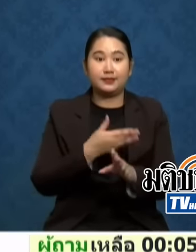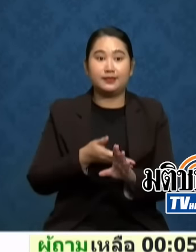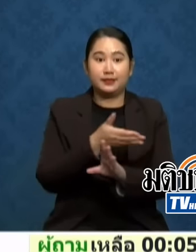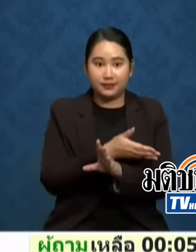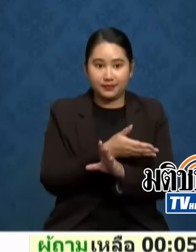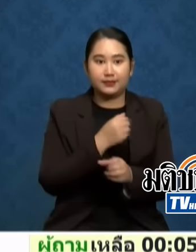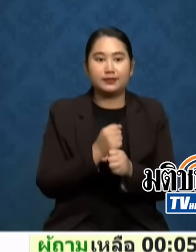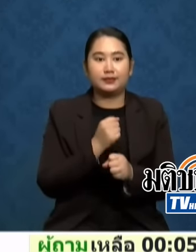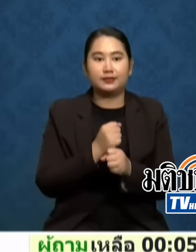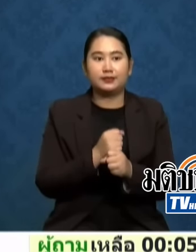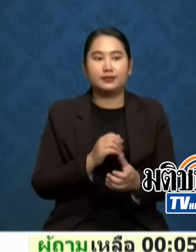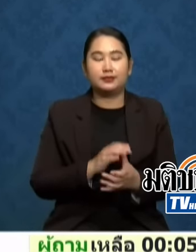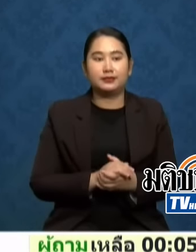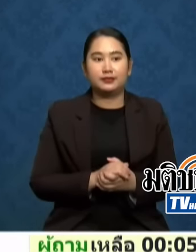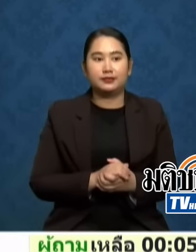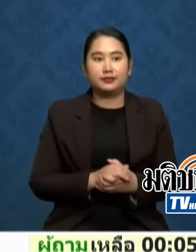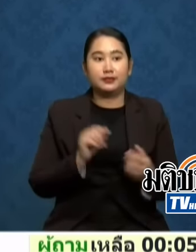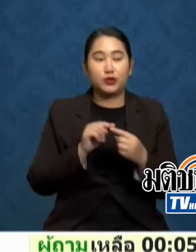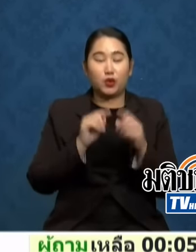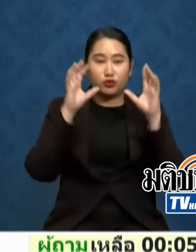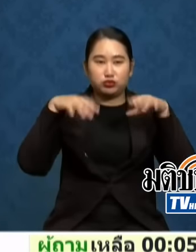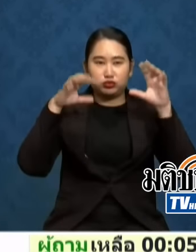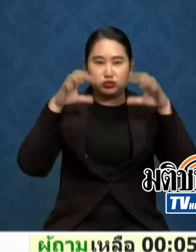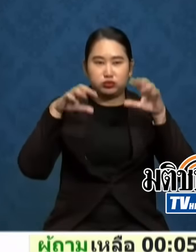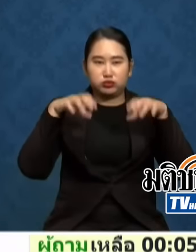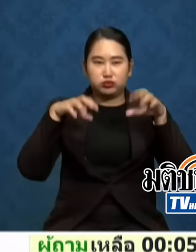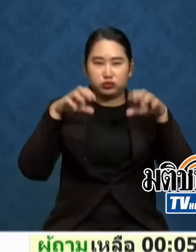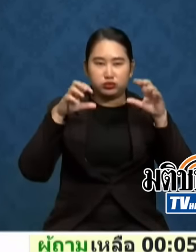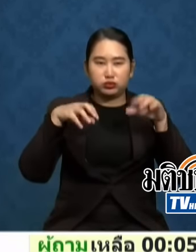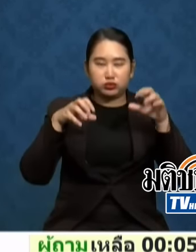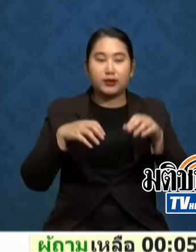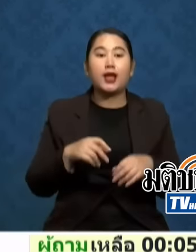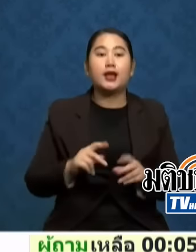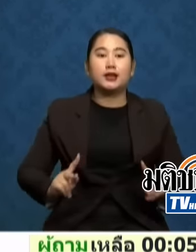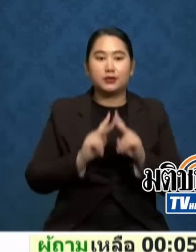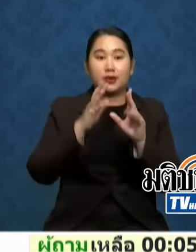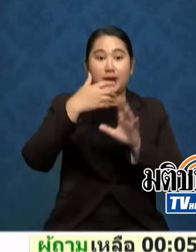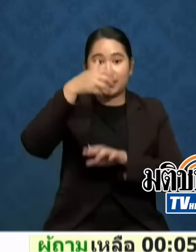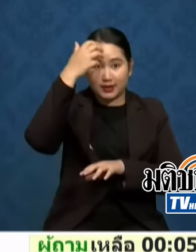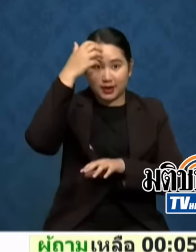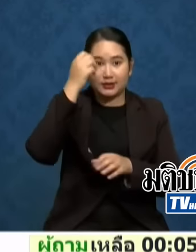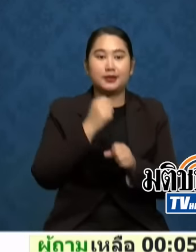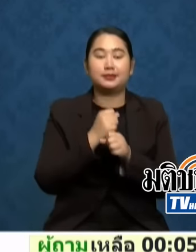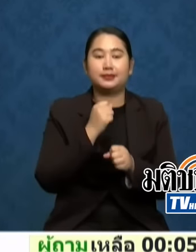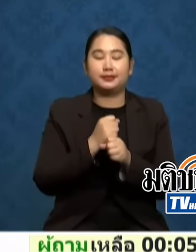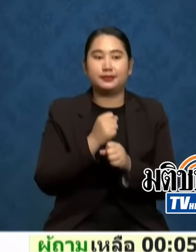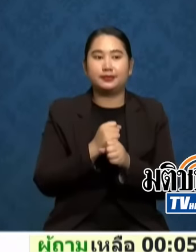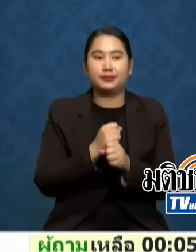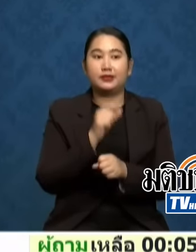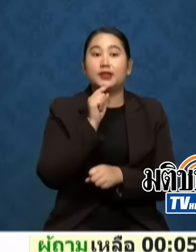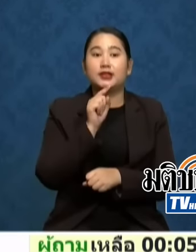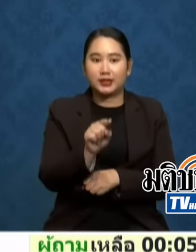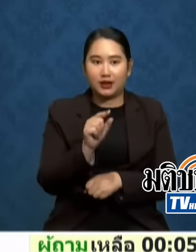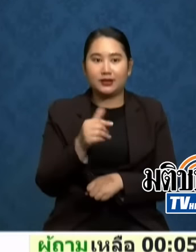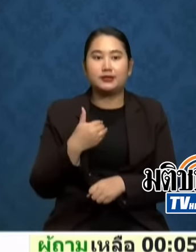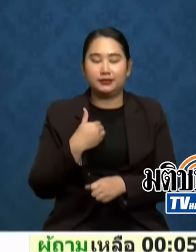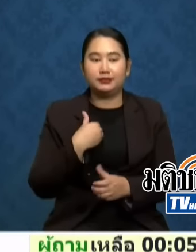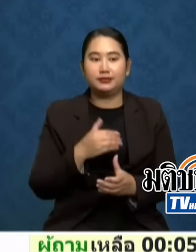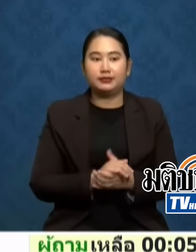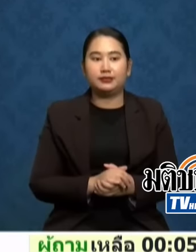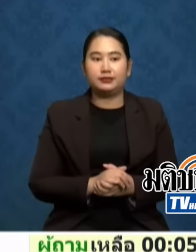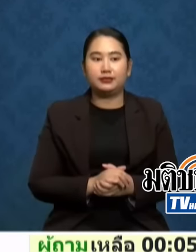ในช่วงที่มีเรื่องของเข้าหน้าฝนอย่างเงี้ยนะครับกระทรวงไทยเองก็มีการสั่งการออกไปนะ